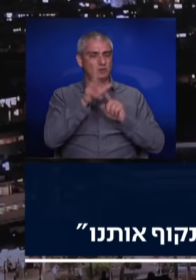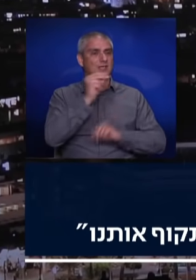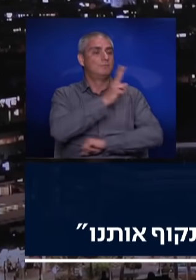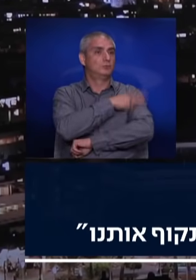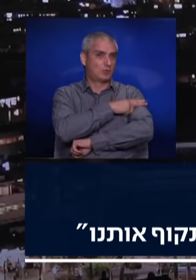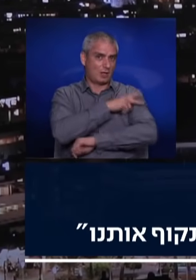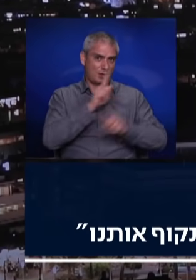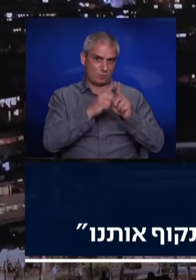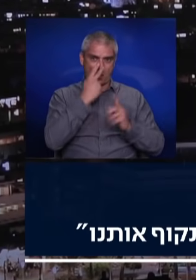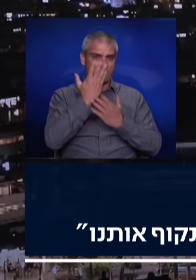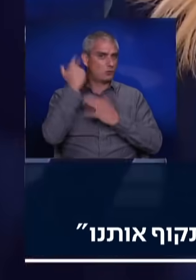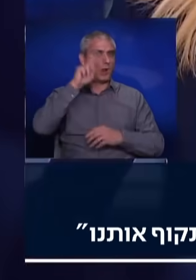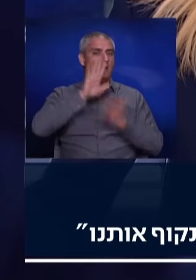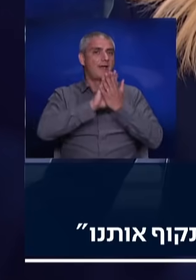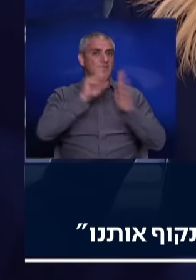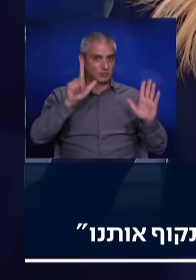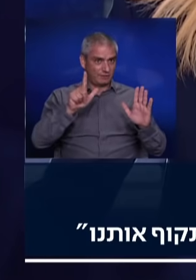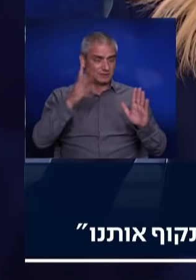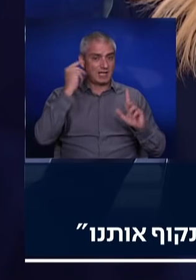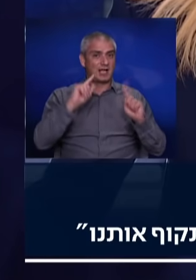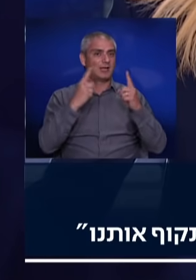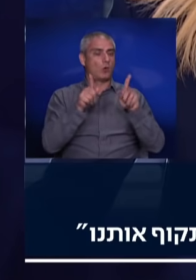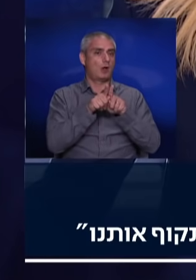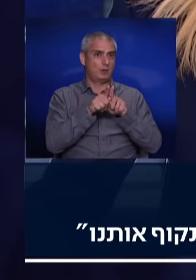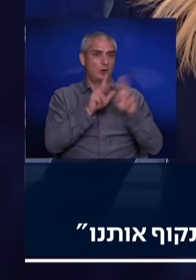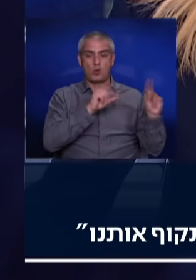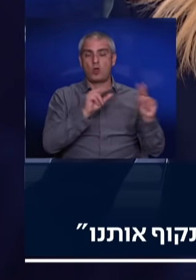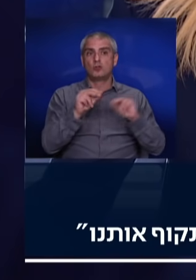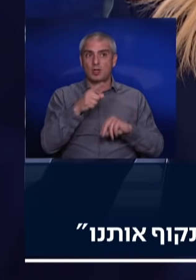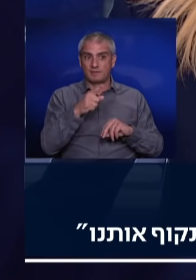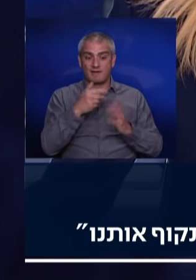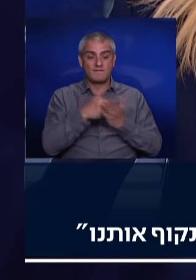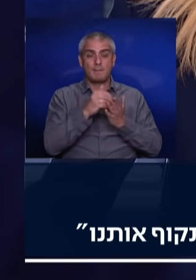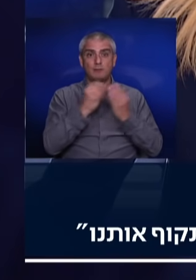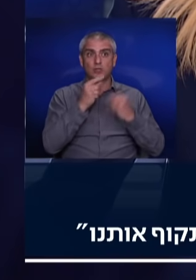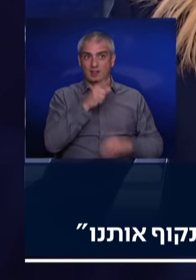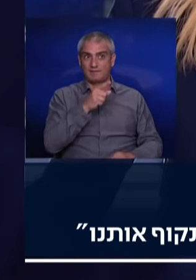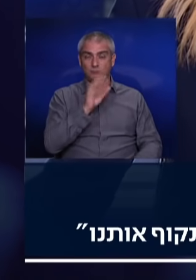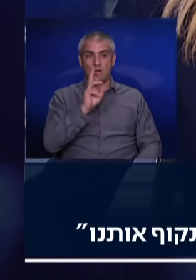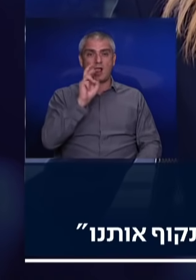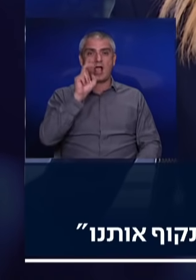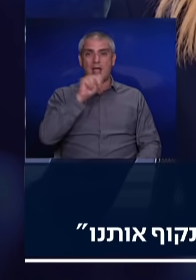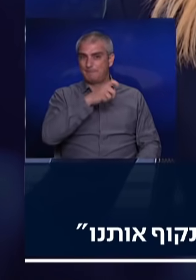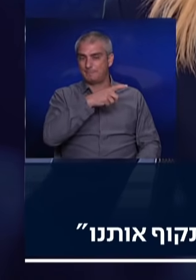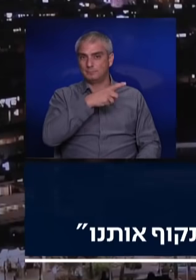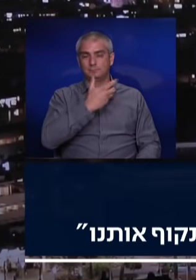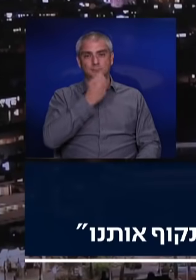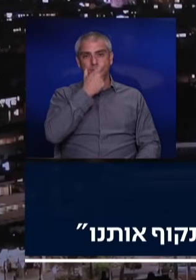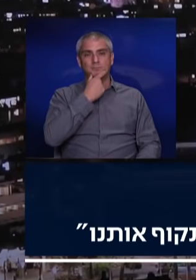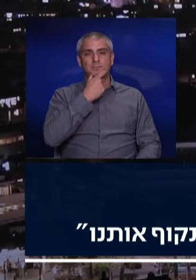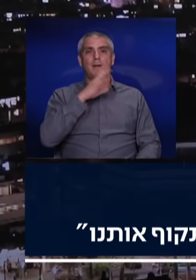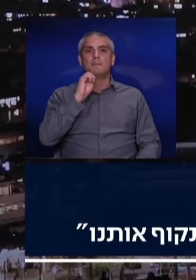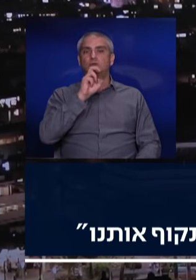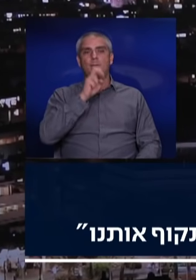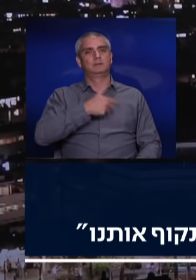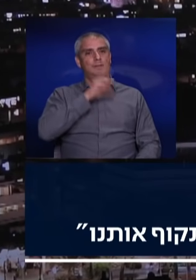כפי שראינו ב-2017 היה אירוע דומה. ובהמשך לדברים של רעם, מנסור עבאס משוחח עם מפכ"ל